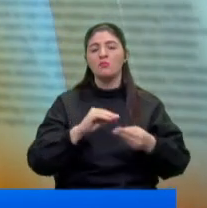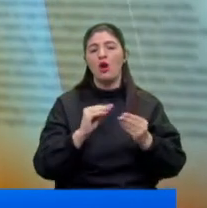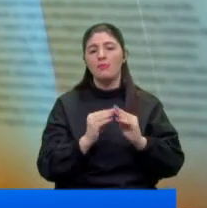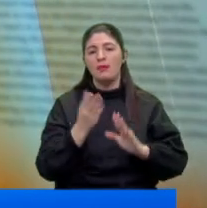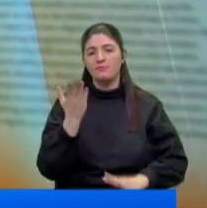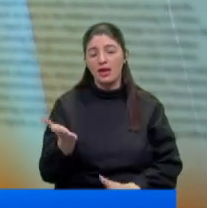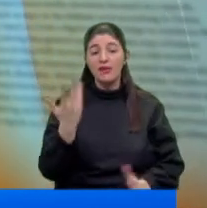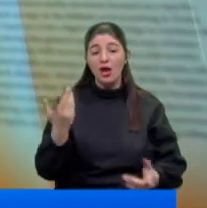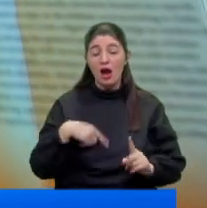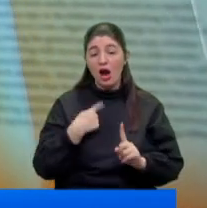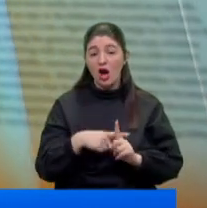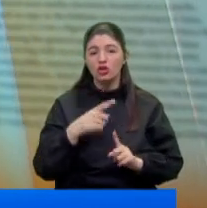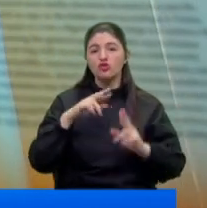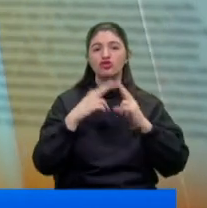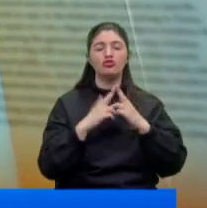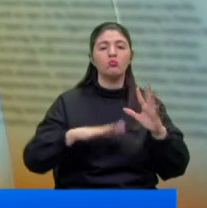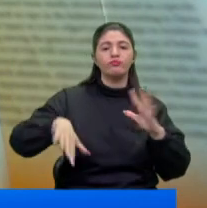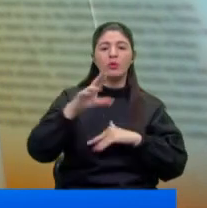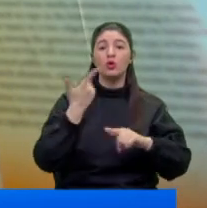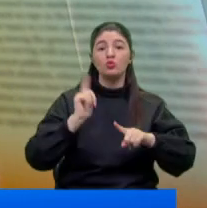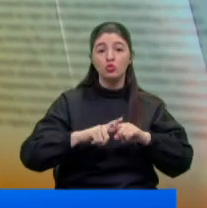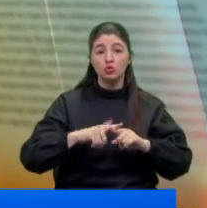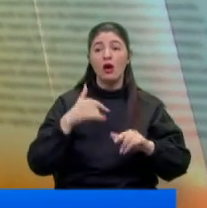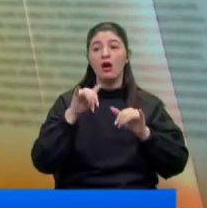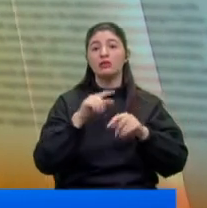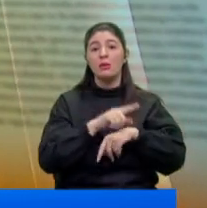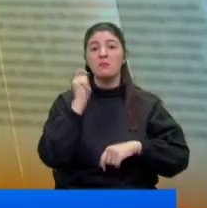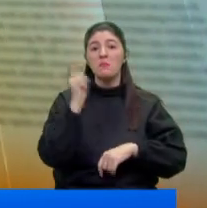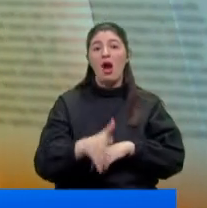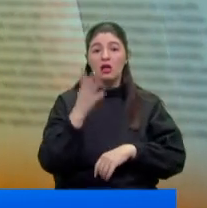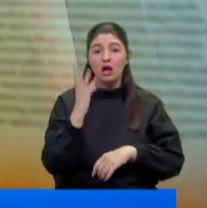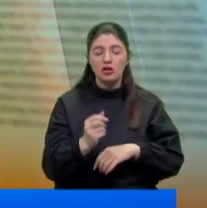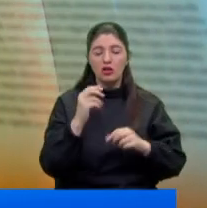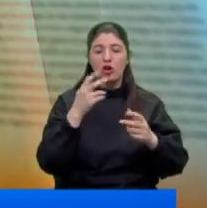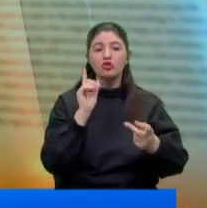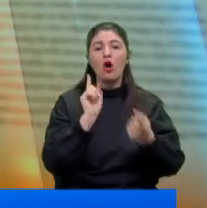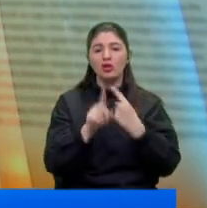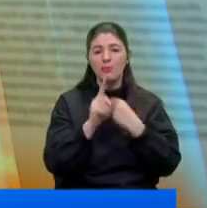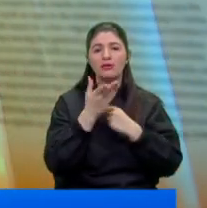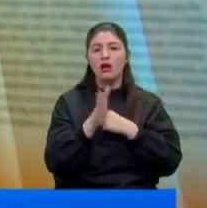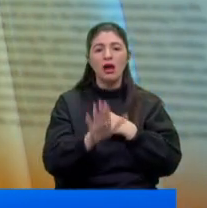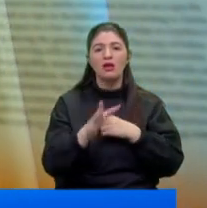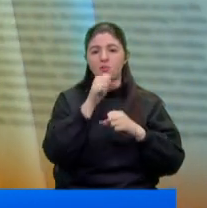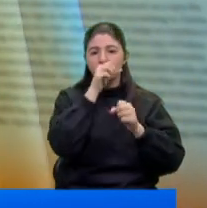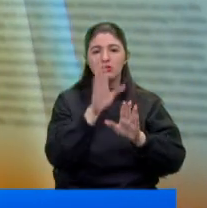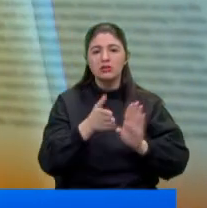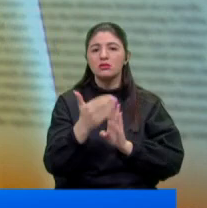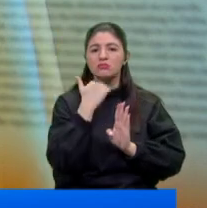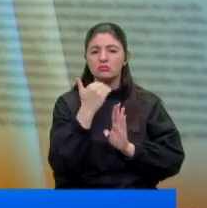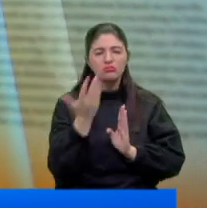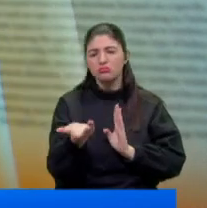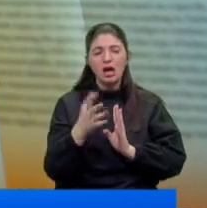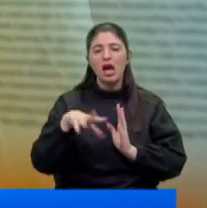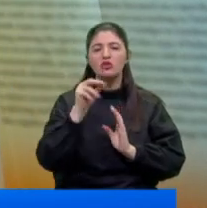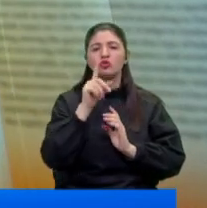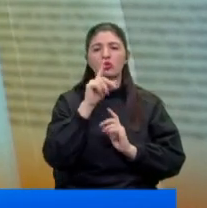mağduriyetler. Ve ayrıca dünya çapındaki lüks ve aynı zamanda pahalı olan otobanda kalanlar, mahsur kalanlar. Herkes